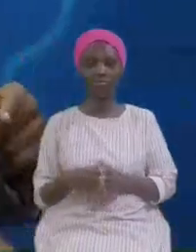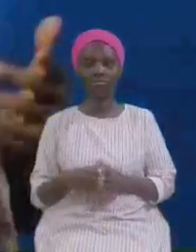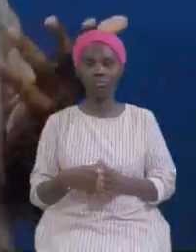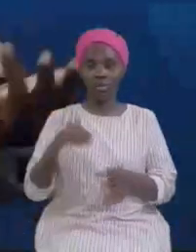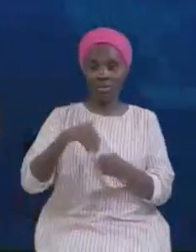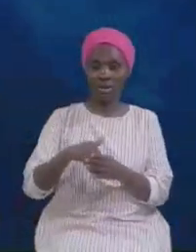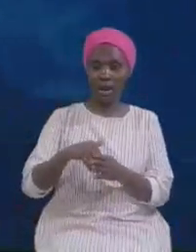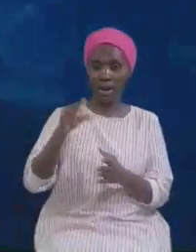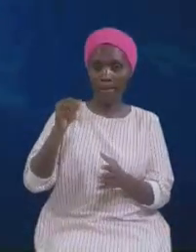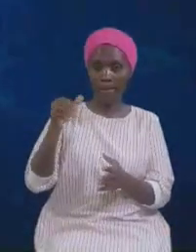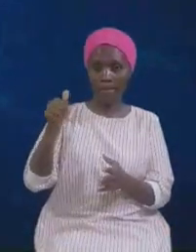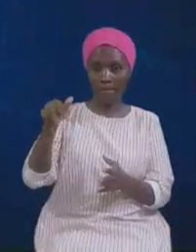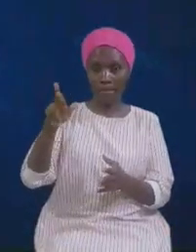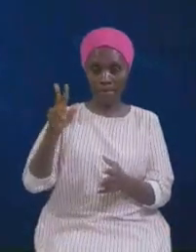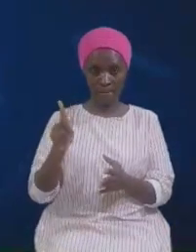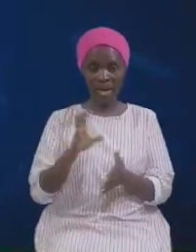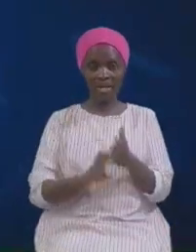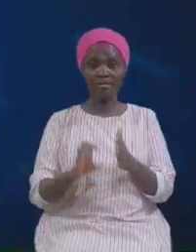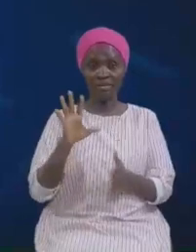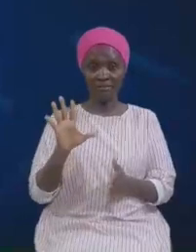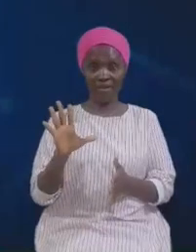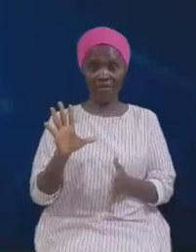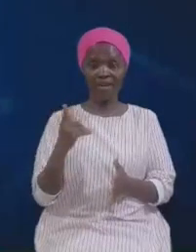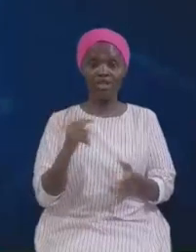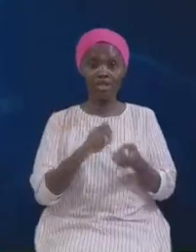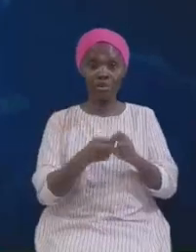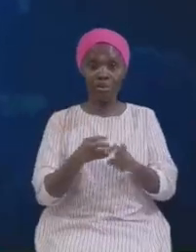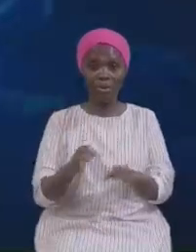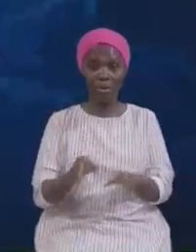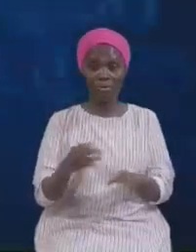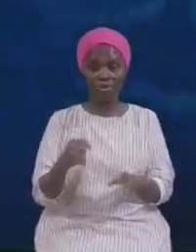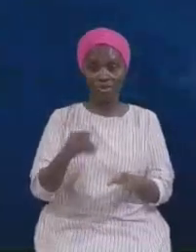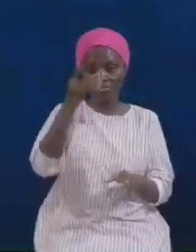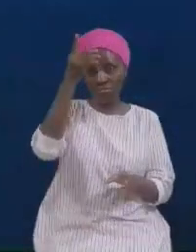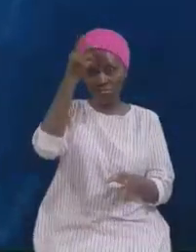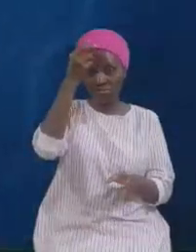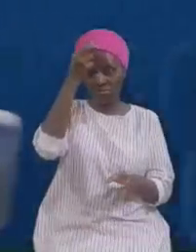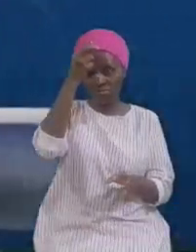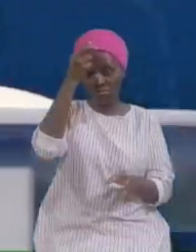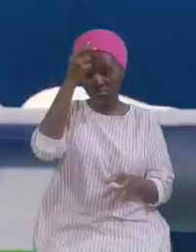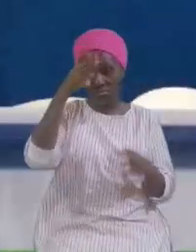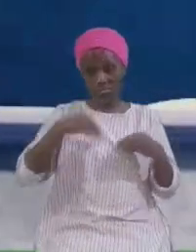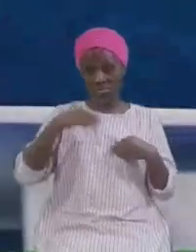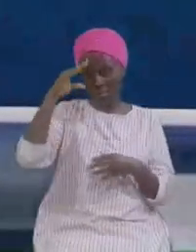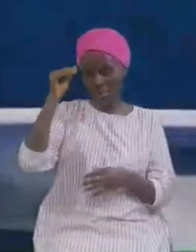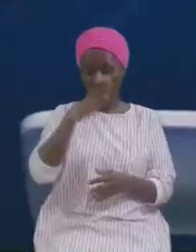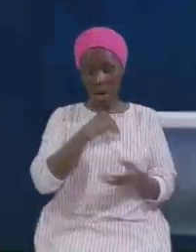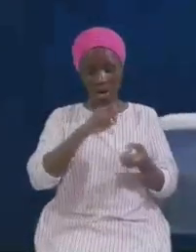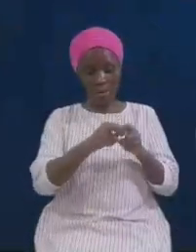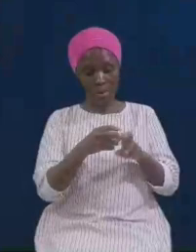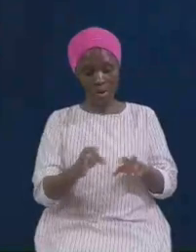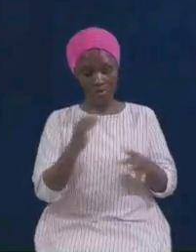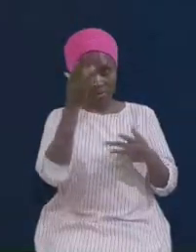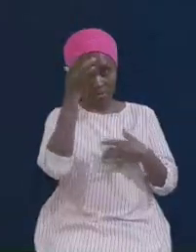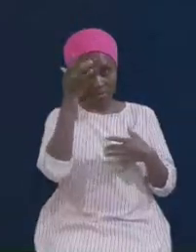Marc chapitre 5, le problème de la possession démoniaque et le problème de